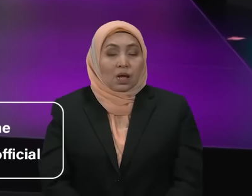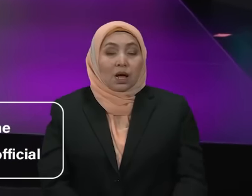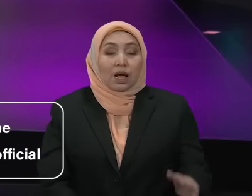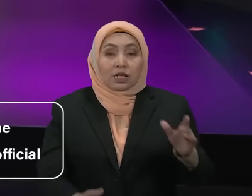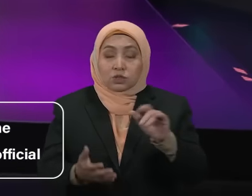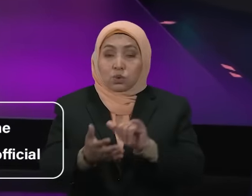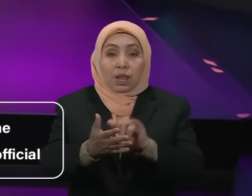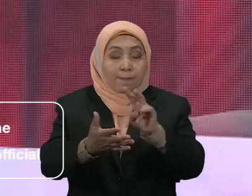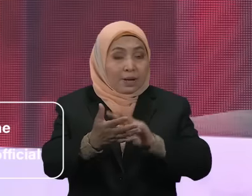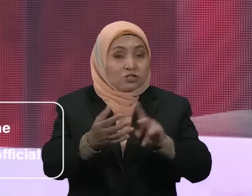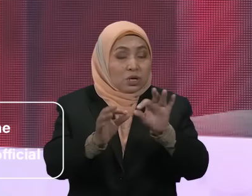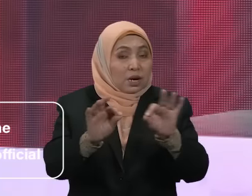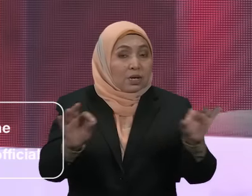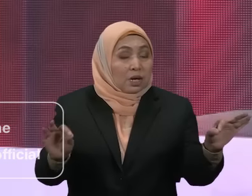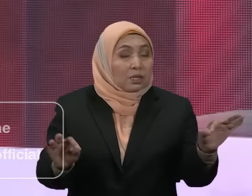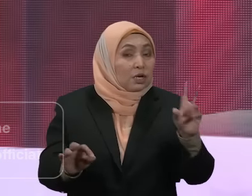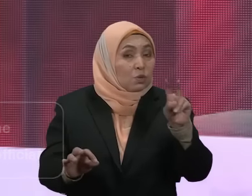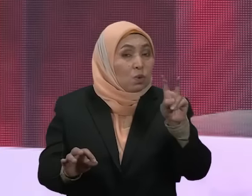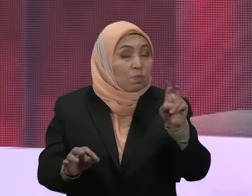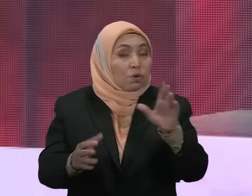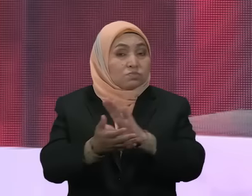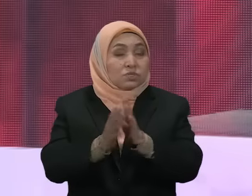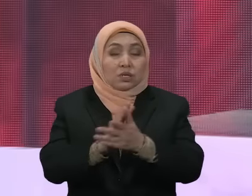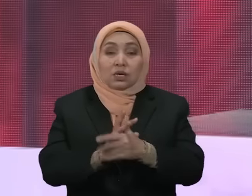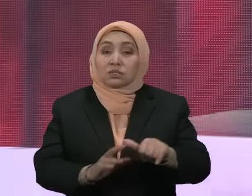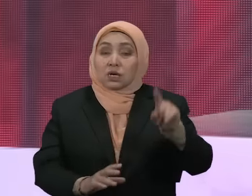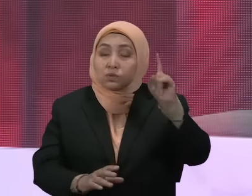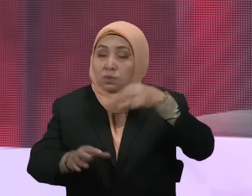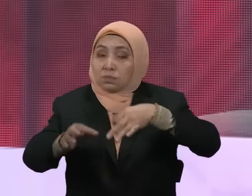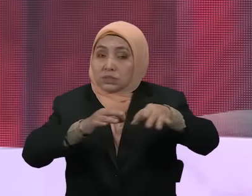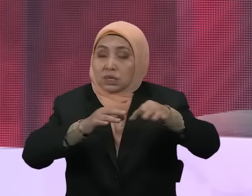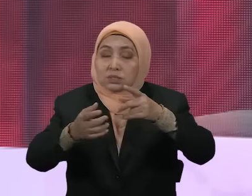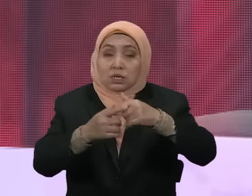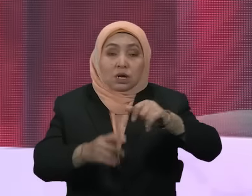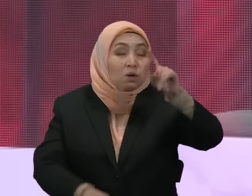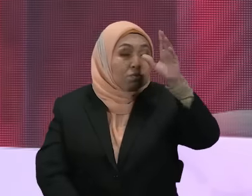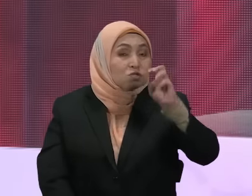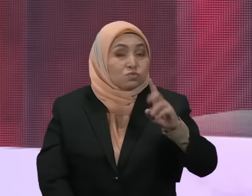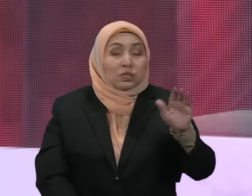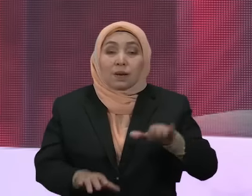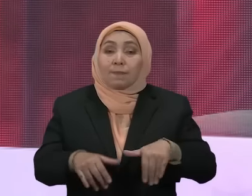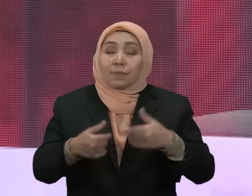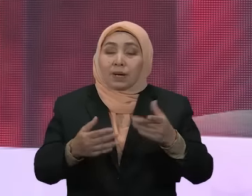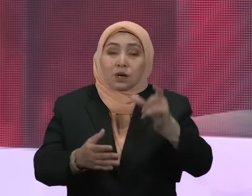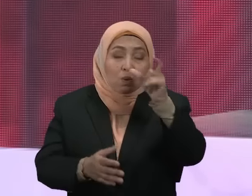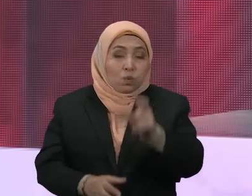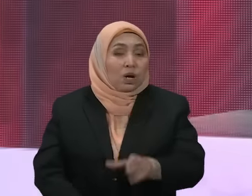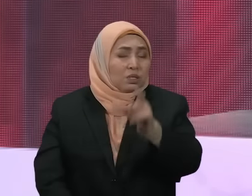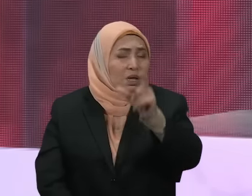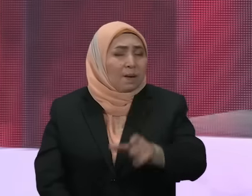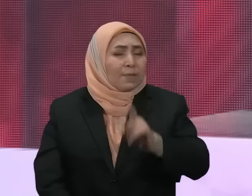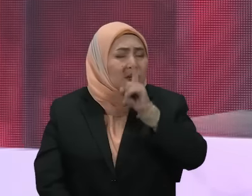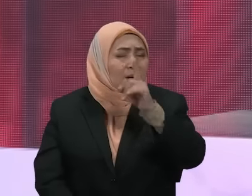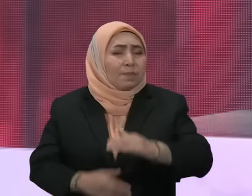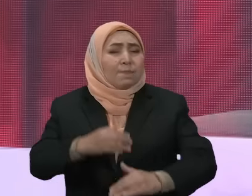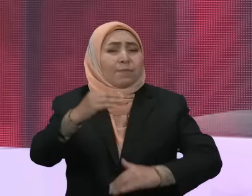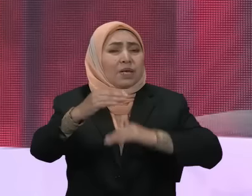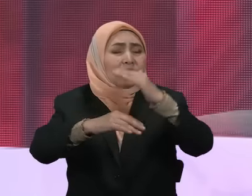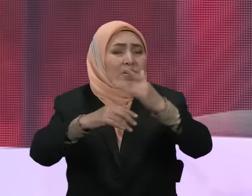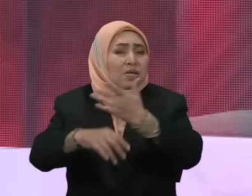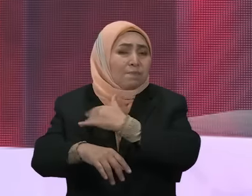Azim. Gitulah bacaan ayat yang ke-20 sebagai satu penjelasan daripada Allah SWT bagaimanakah orang yang benar-benar membina